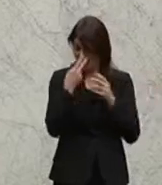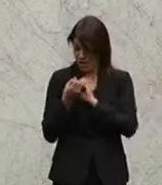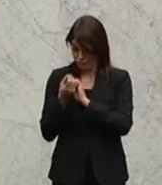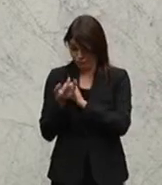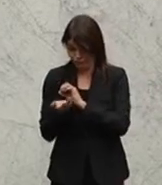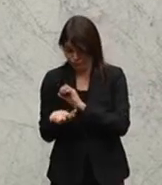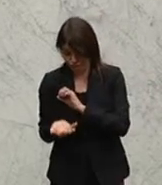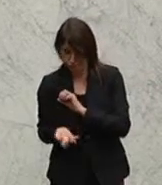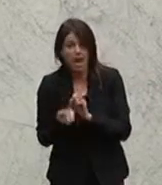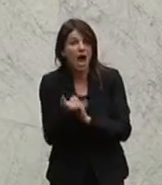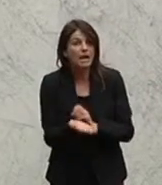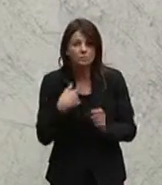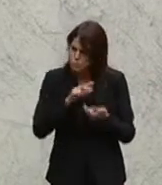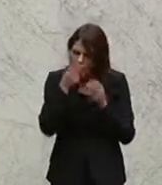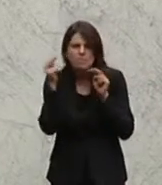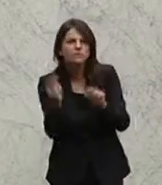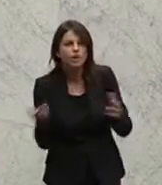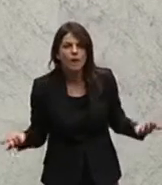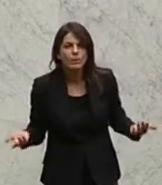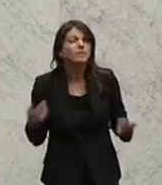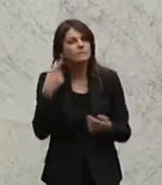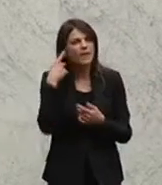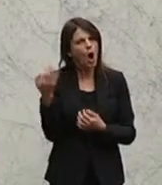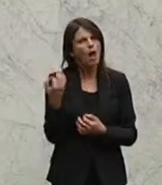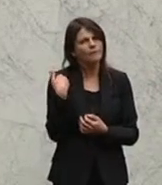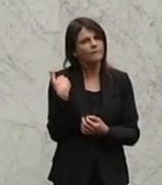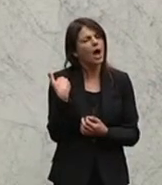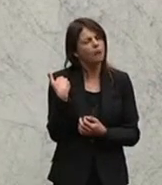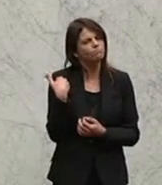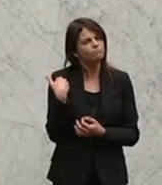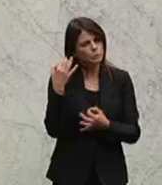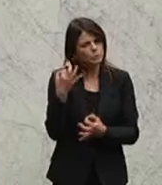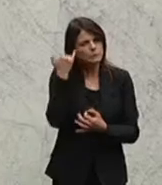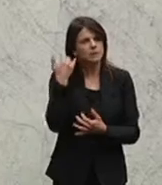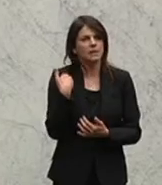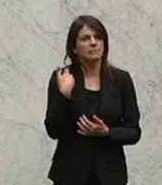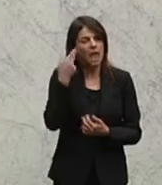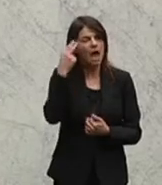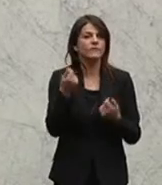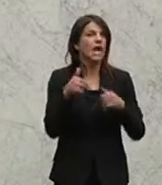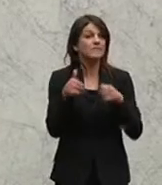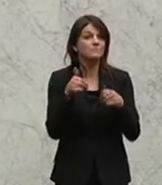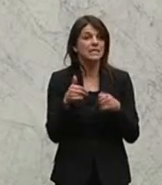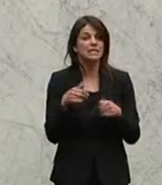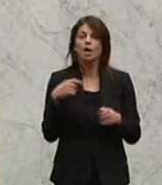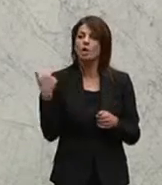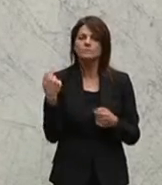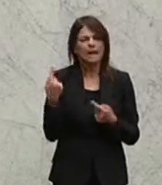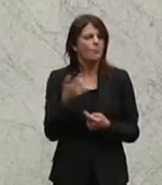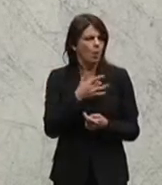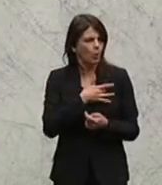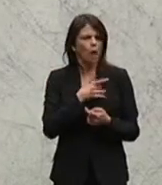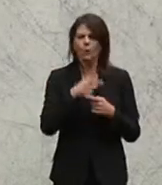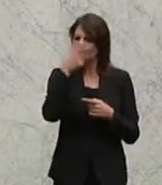von Ergebnissen, die wir anders bewerten müssen. Und ich denke, das war heute der Ansatz, wenn der Finanzminister zwar sehr bürgerlich